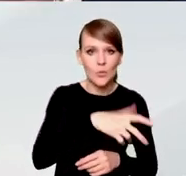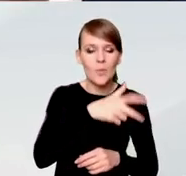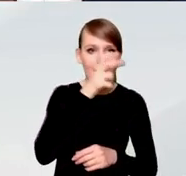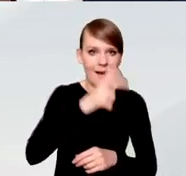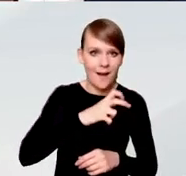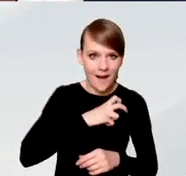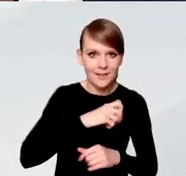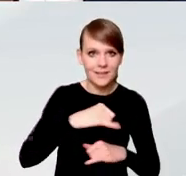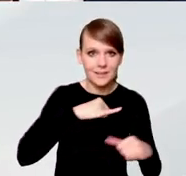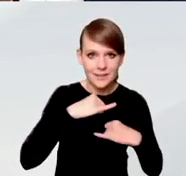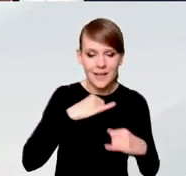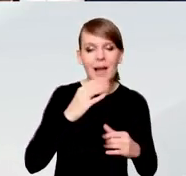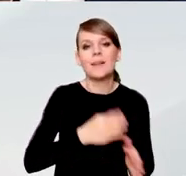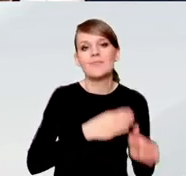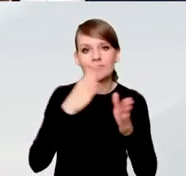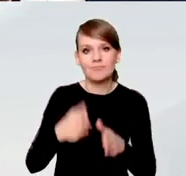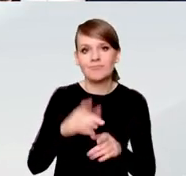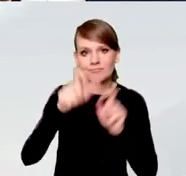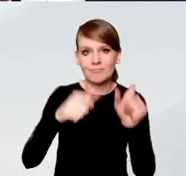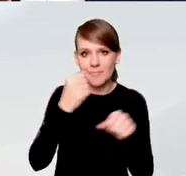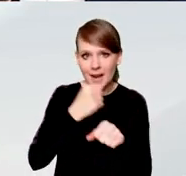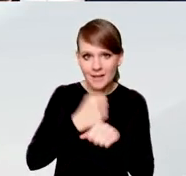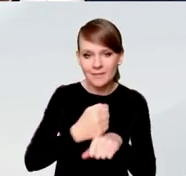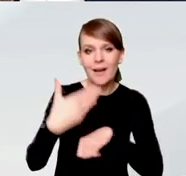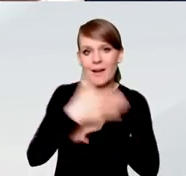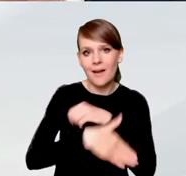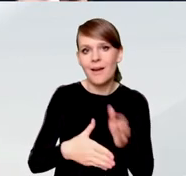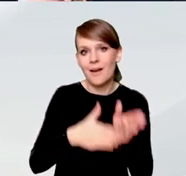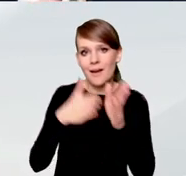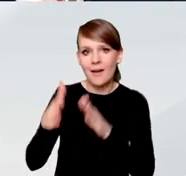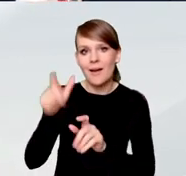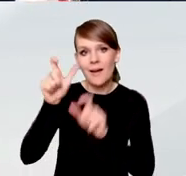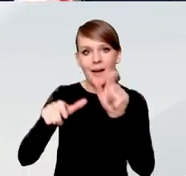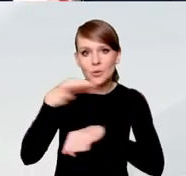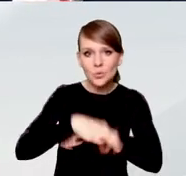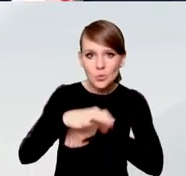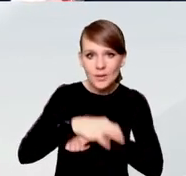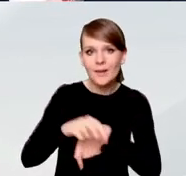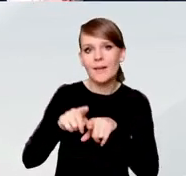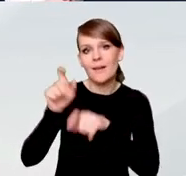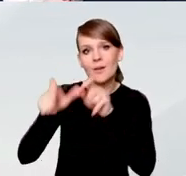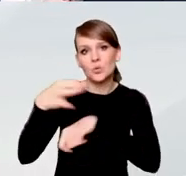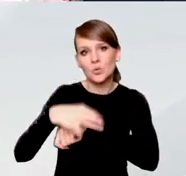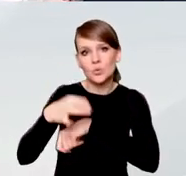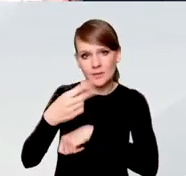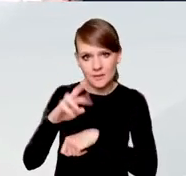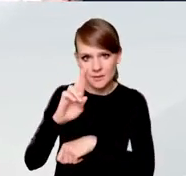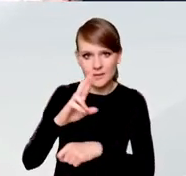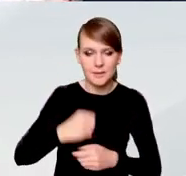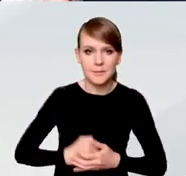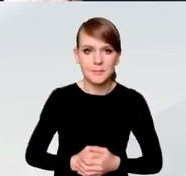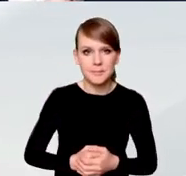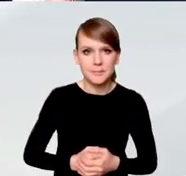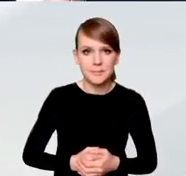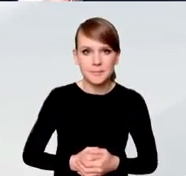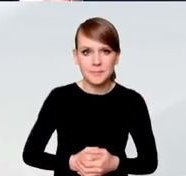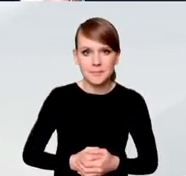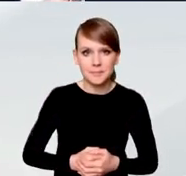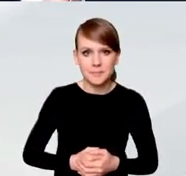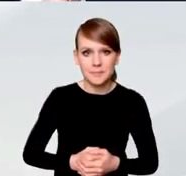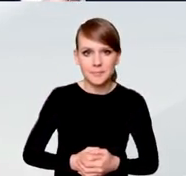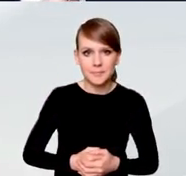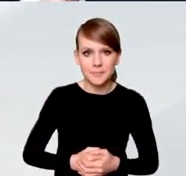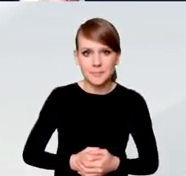przejdę do pracowników i na koniec do studentów i doktorantów. Szanowni Państwo,